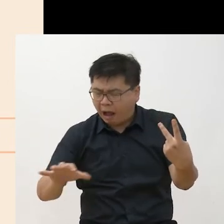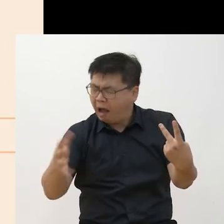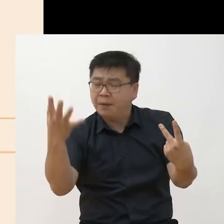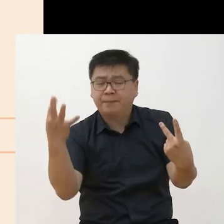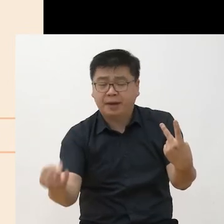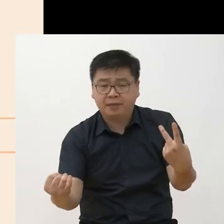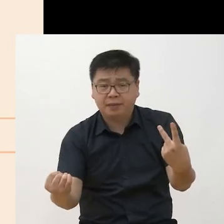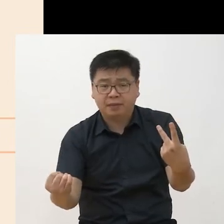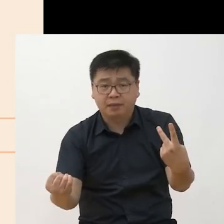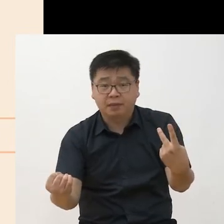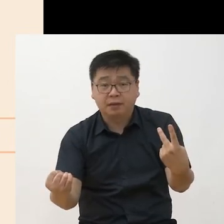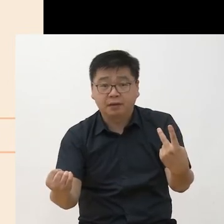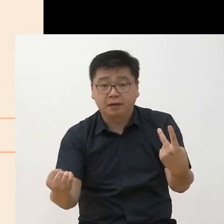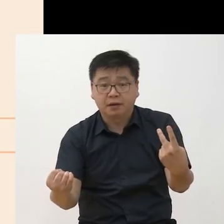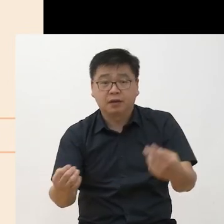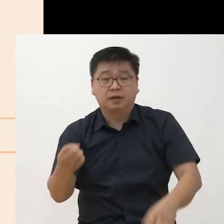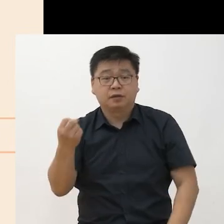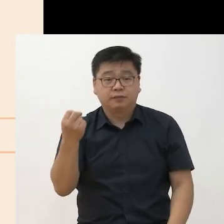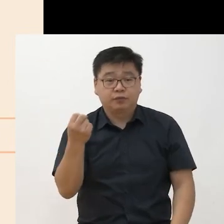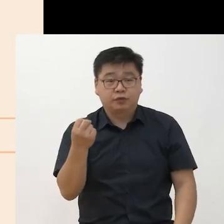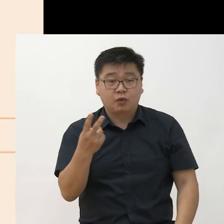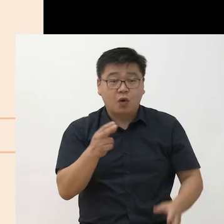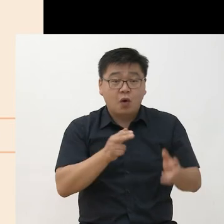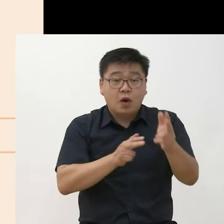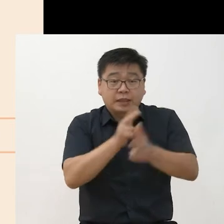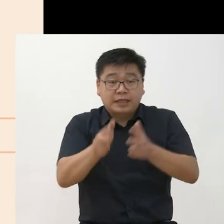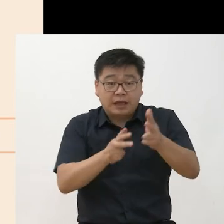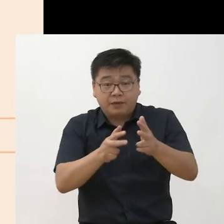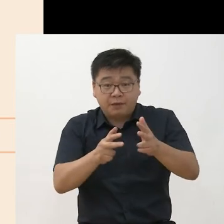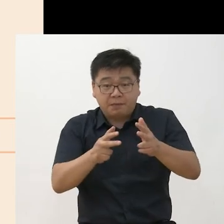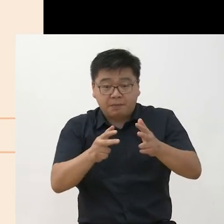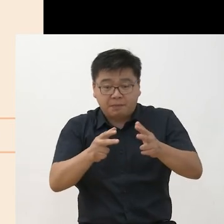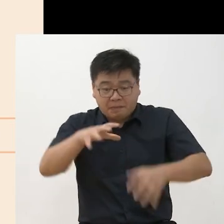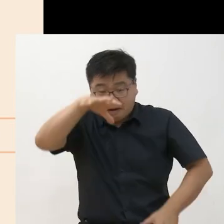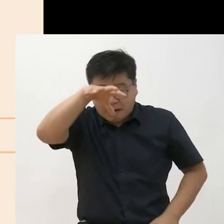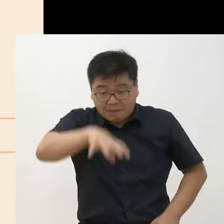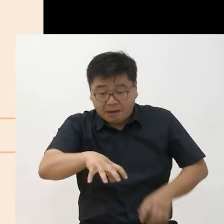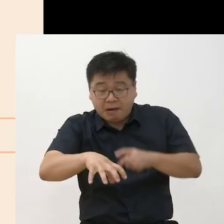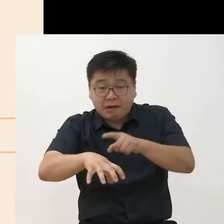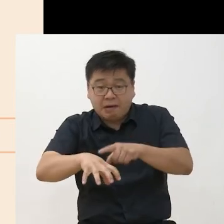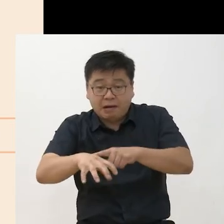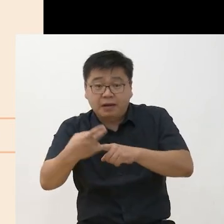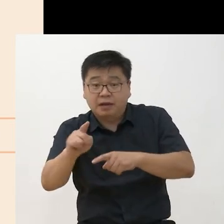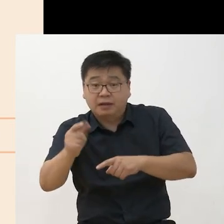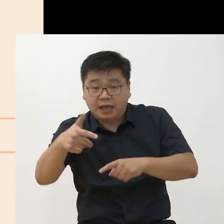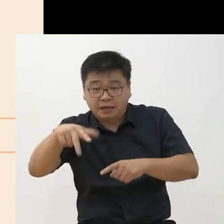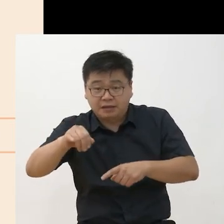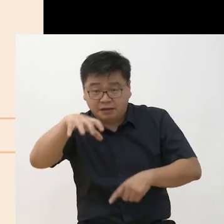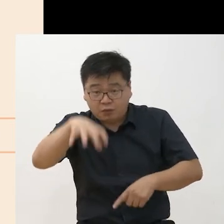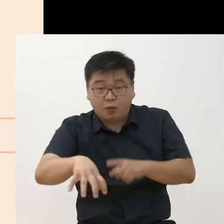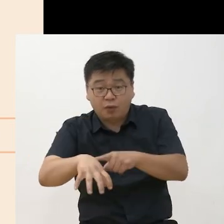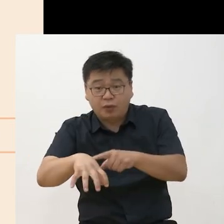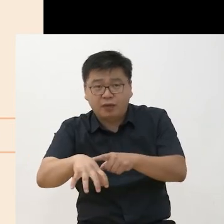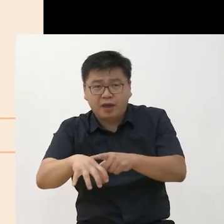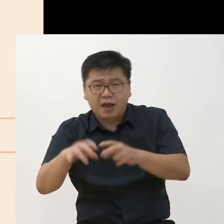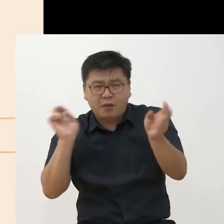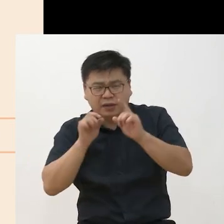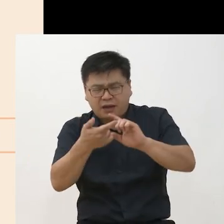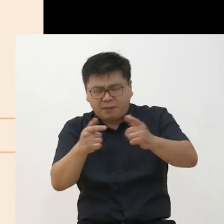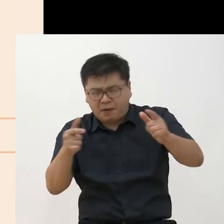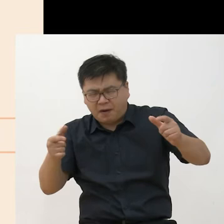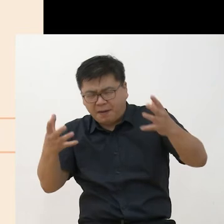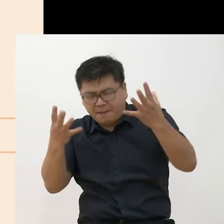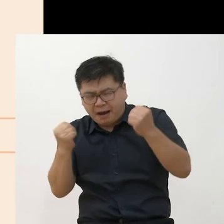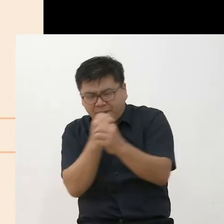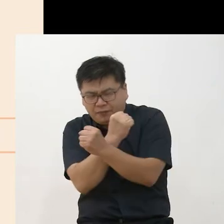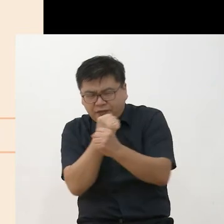많이 있습니다. 또한 산업단지의 경우에는 많은 기업이 입주해 있는 매우 넓은